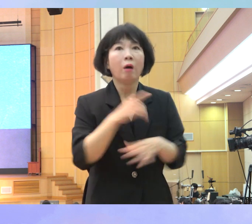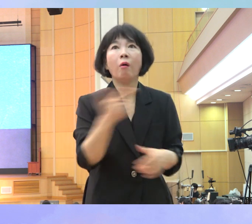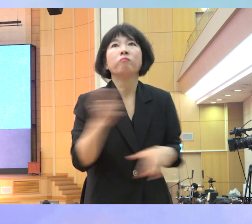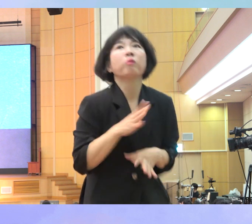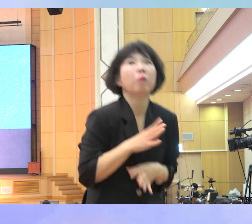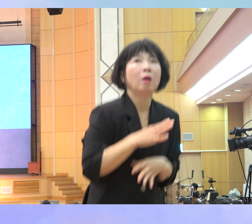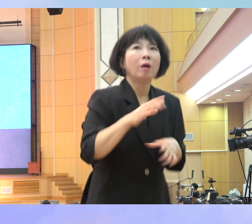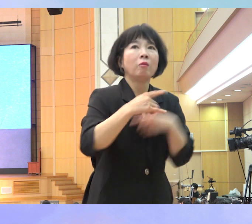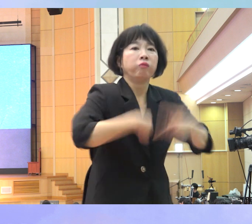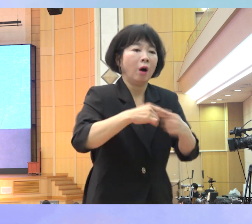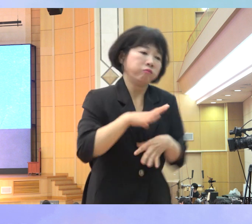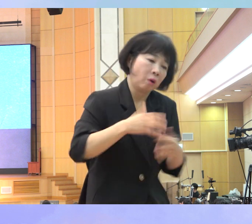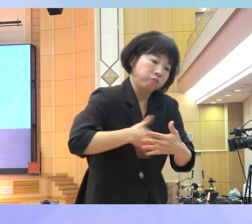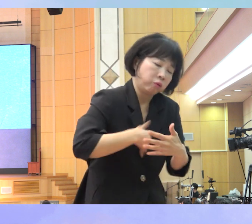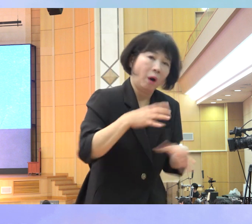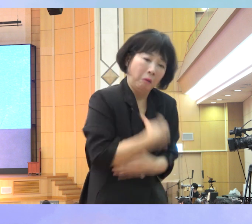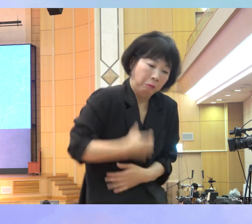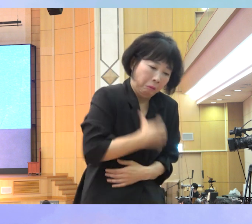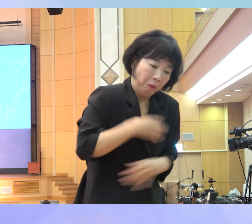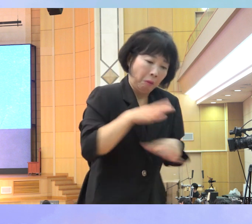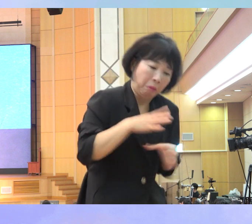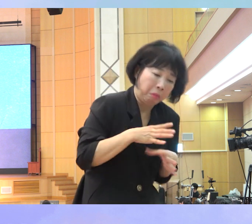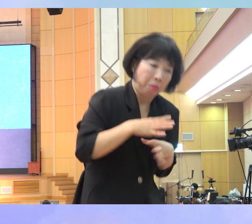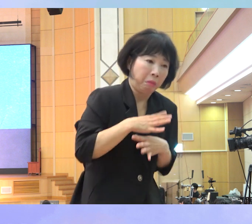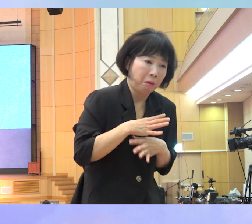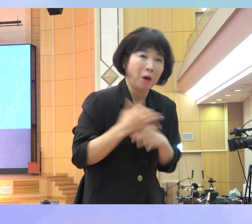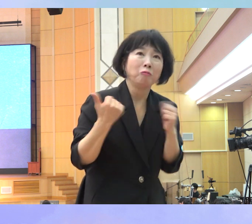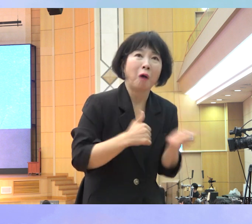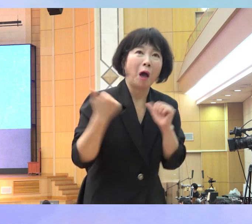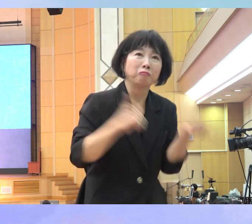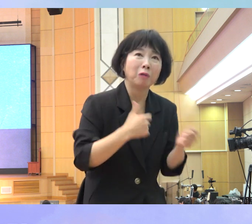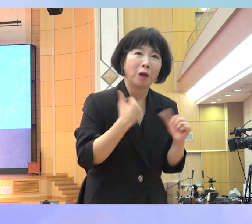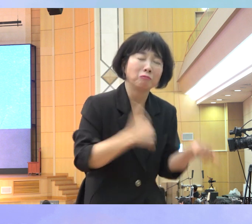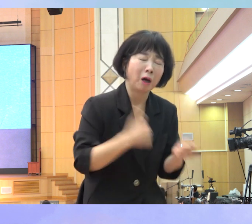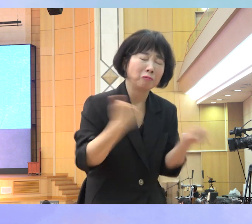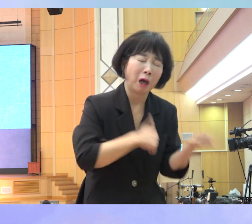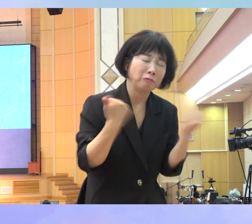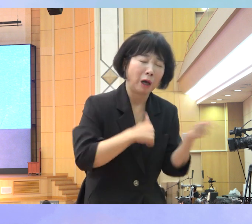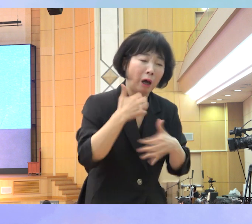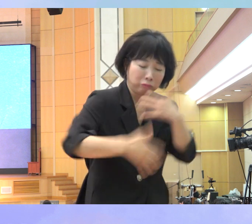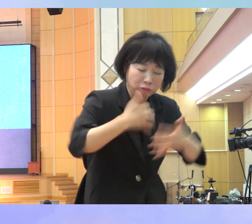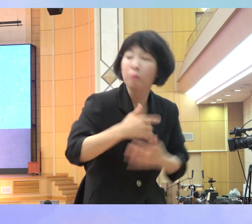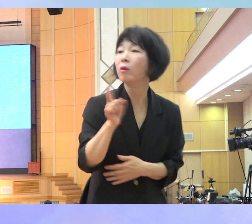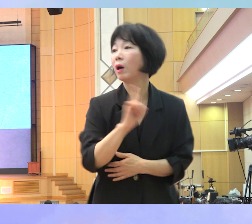무섭다, 두렵다, 죽겠다.